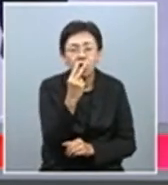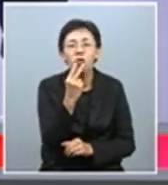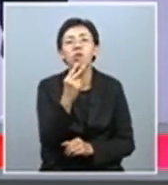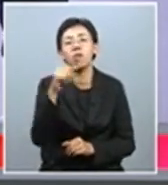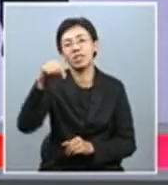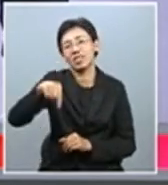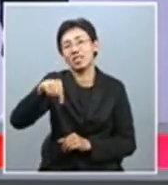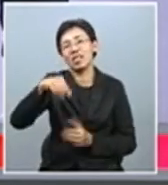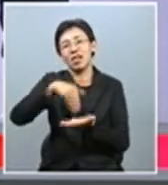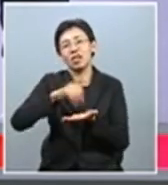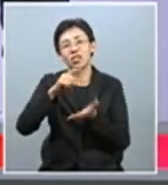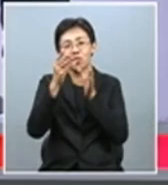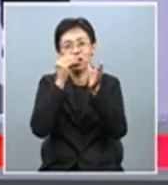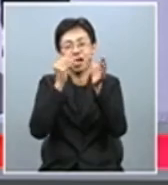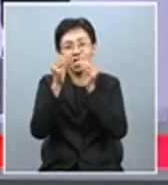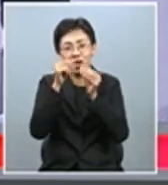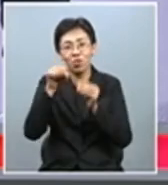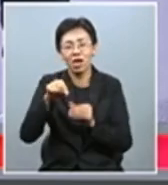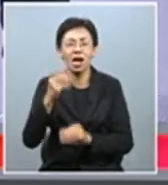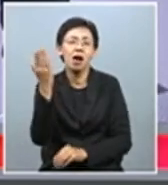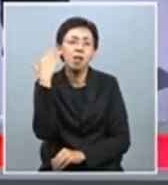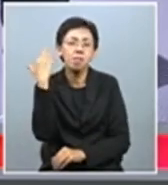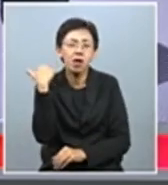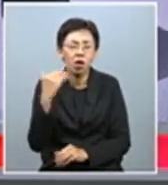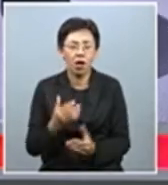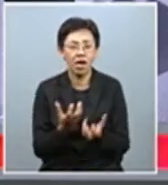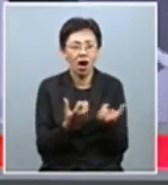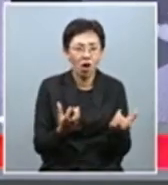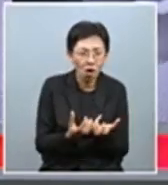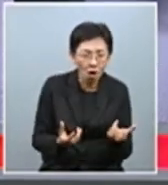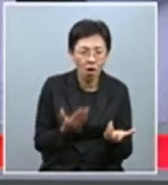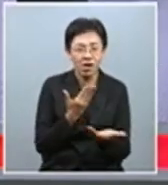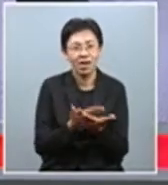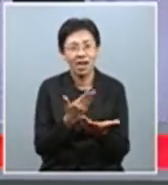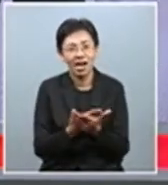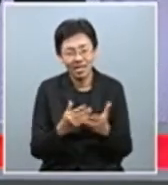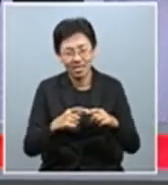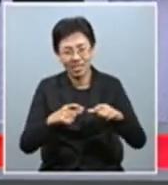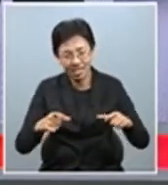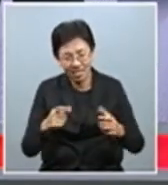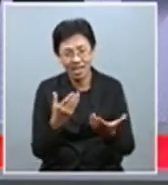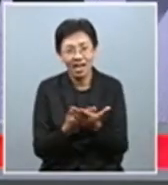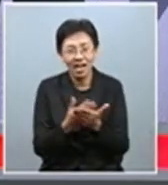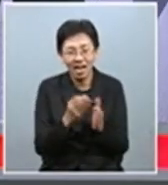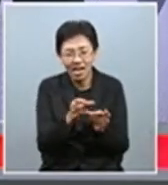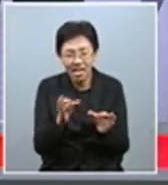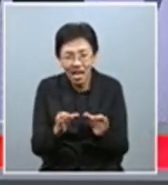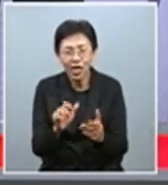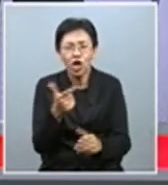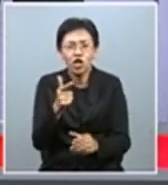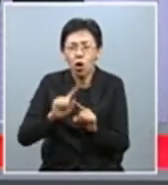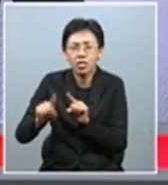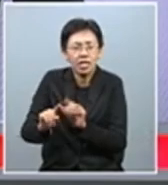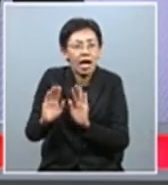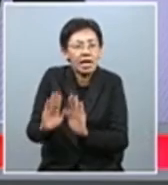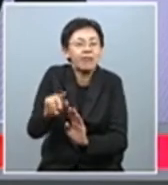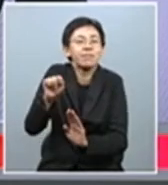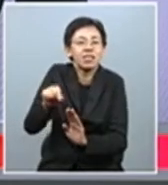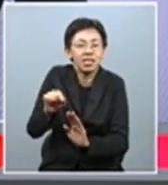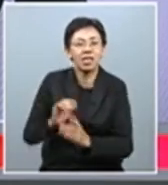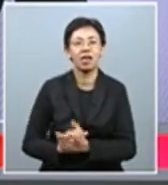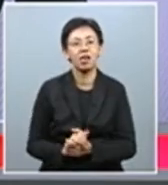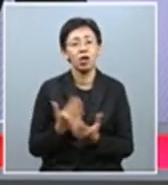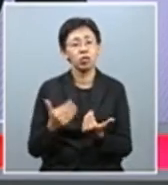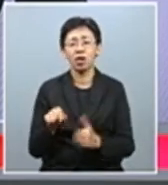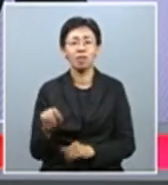งนี้ที่เคยเป็นที่เก็บสินทรัพย ์ เก็บธนบัตรเก็บทองคำต่างๆนะครับแต่ปัจจุบันเนี่ยเขาไม่ได้ใ